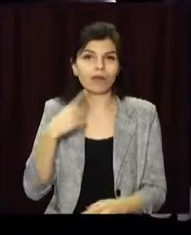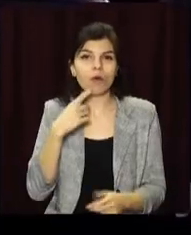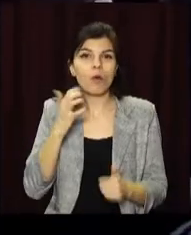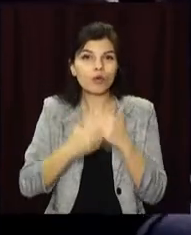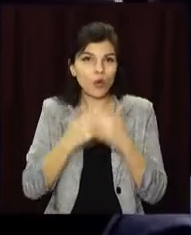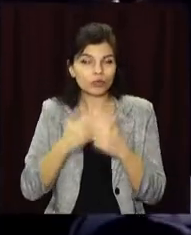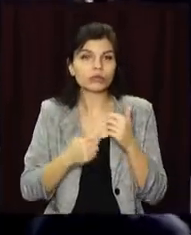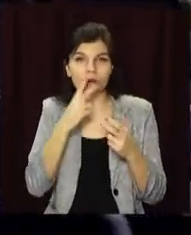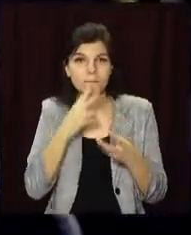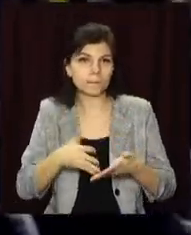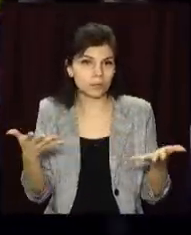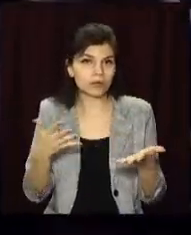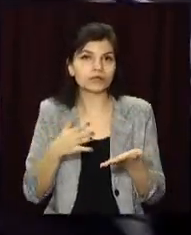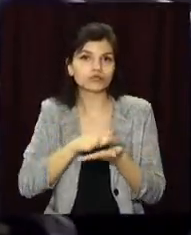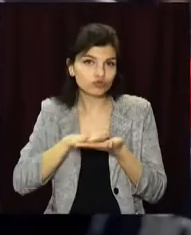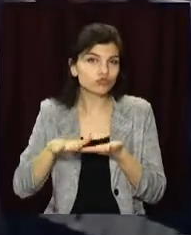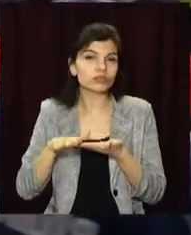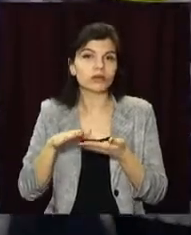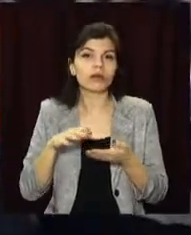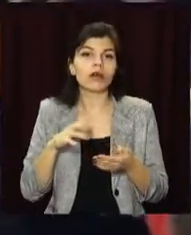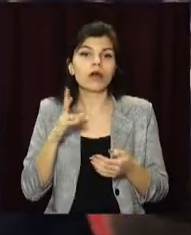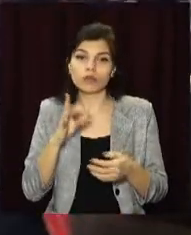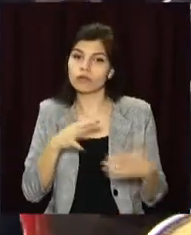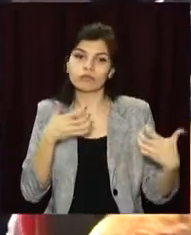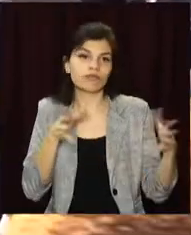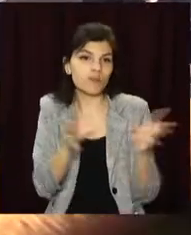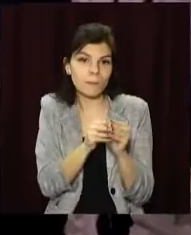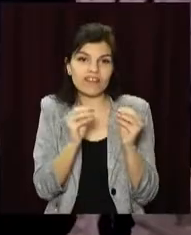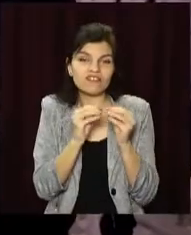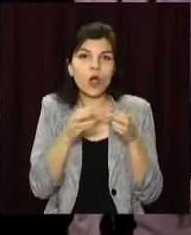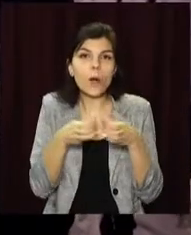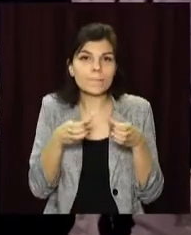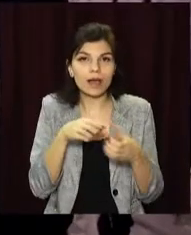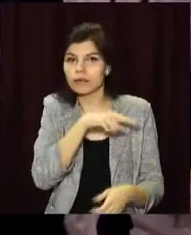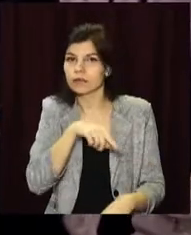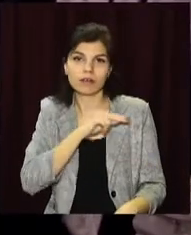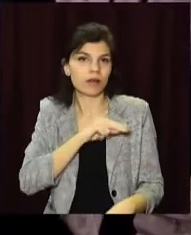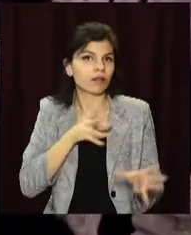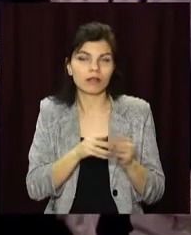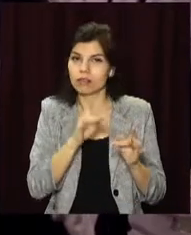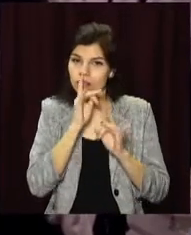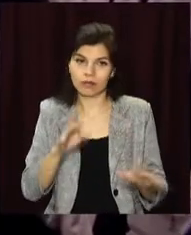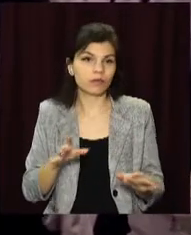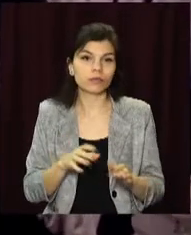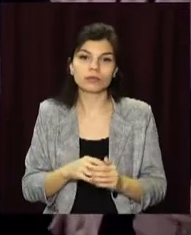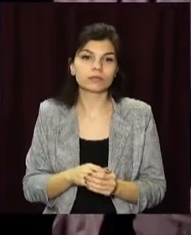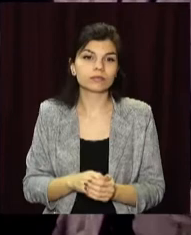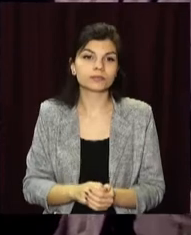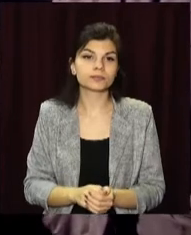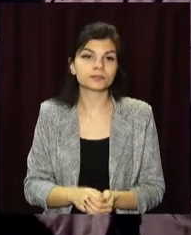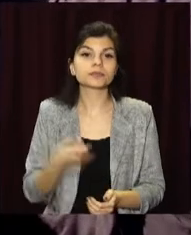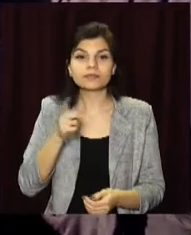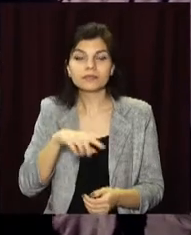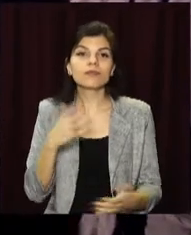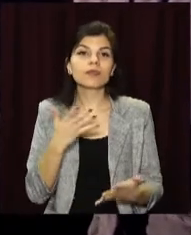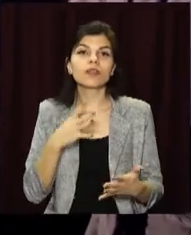прозорим, однак з підприємством «Екологія Д» міськрада не співпрацюватиме. С предприятием «Экология Д» город после тех ультиматумов